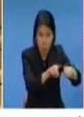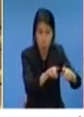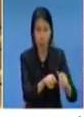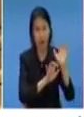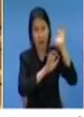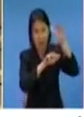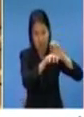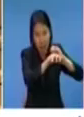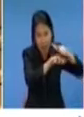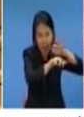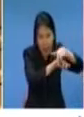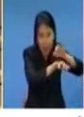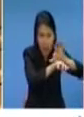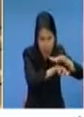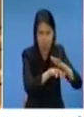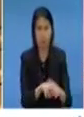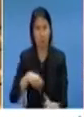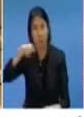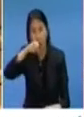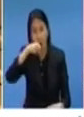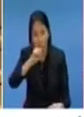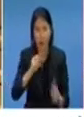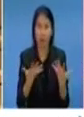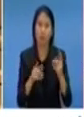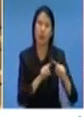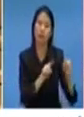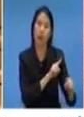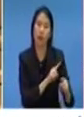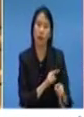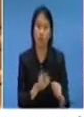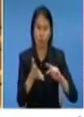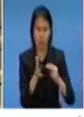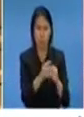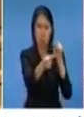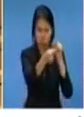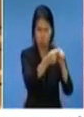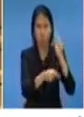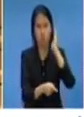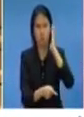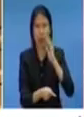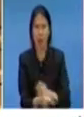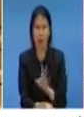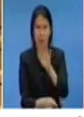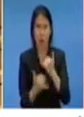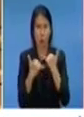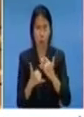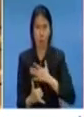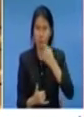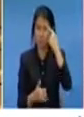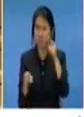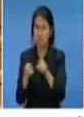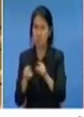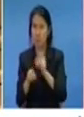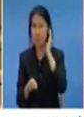บชีวมวลชานอ้อยตรงกับท่านกสิทธิ์พิรมนานๆคิดตรงกันที